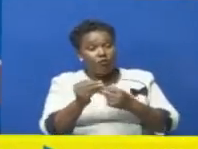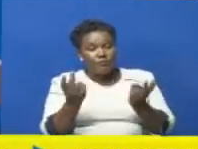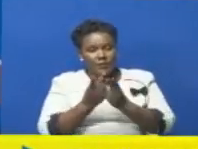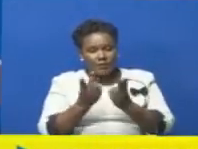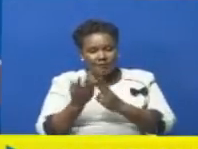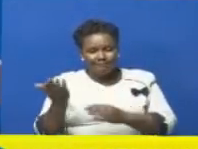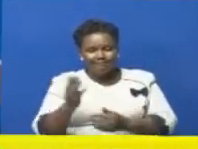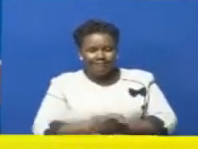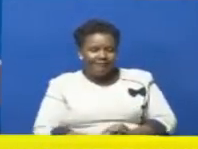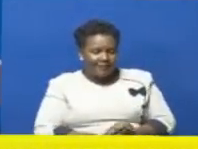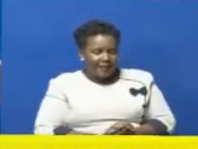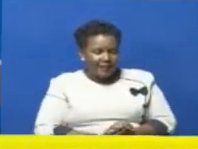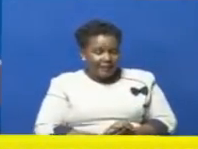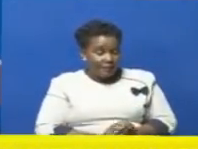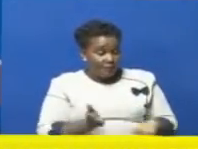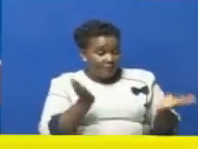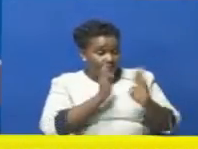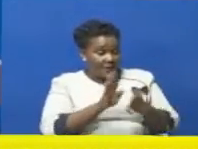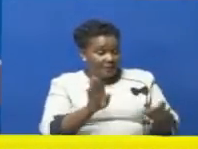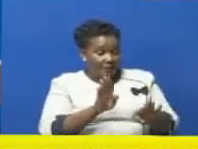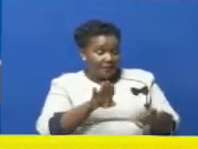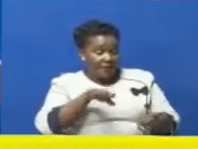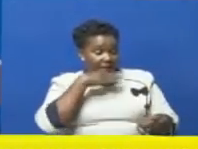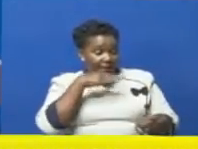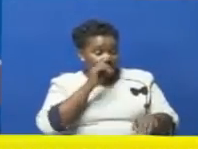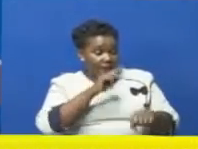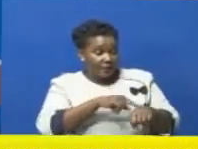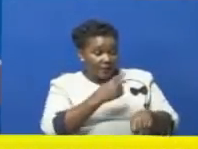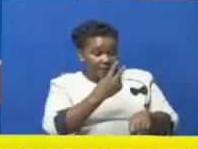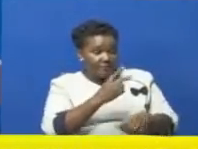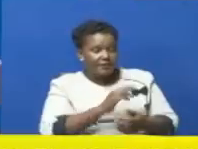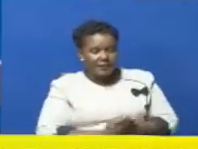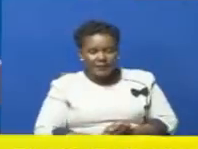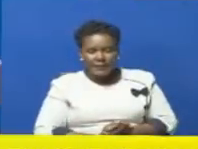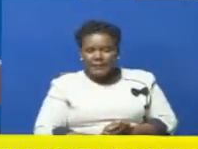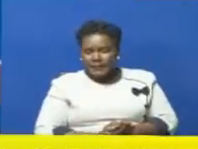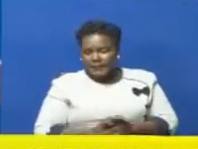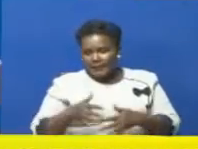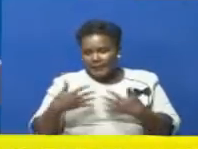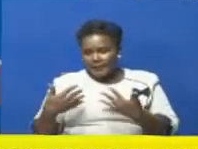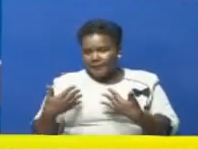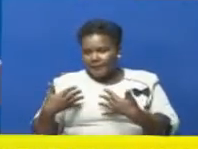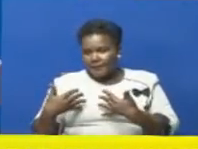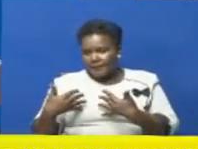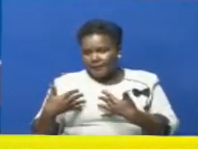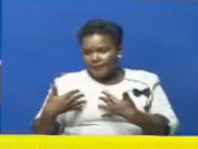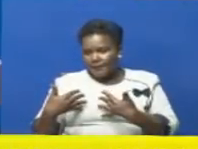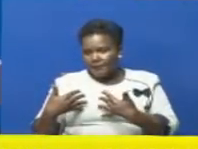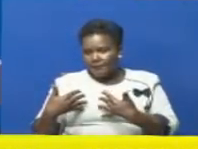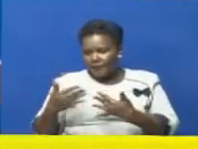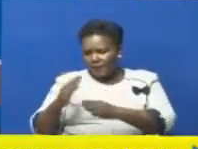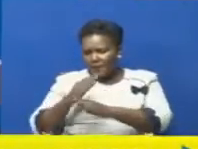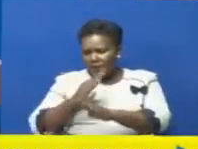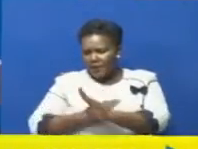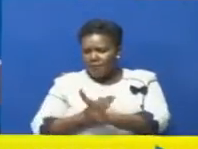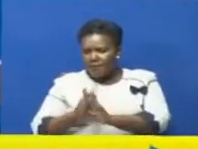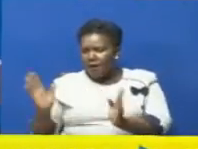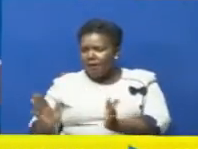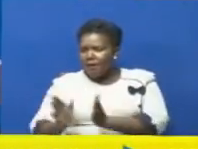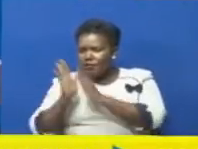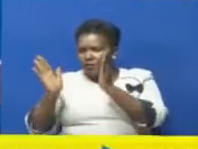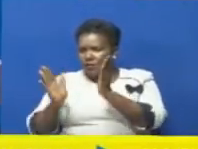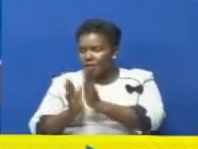katika saa yetu ya pili. Na sasa katika kuelekea miaka 60 ya uhuru, TBC imekuwa ikikuletea makala